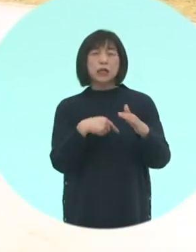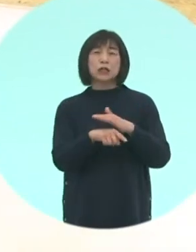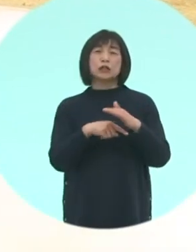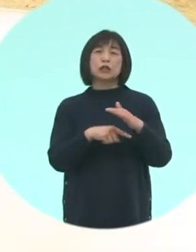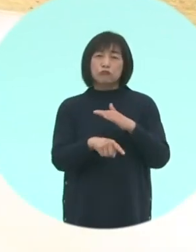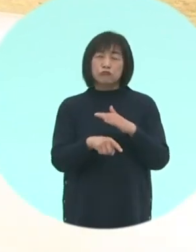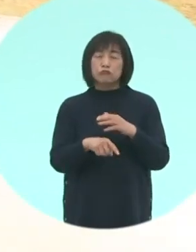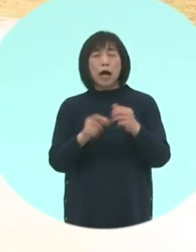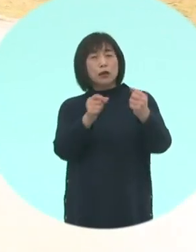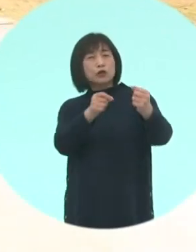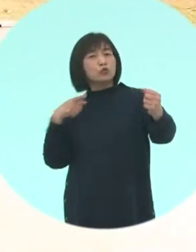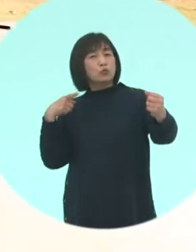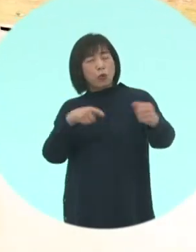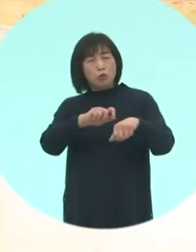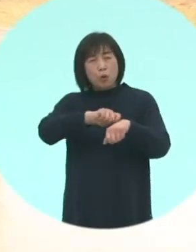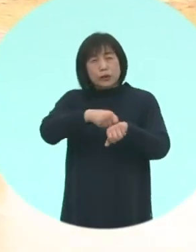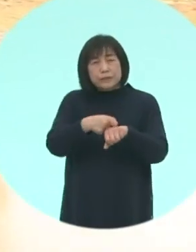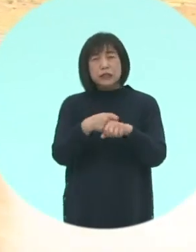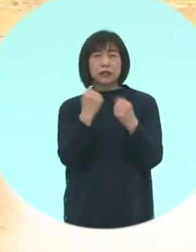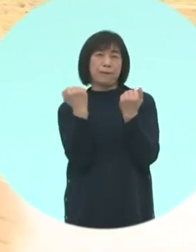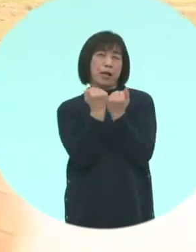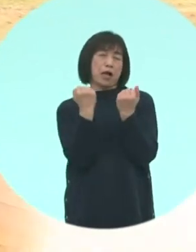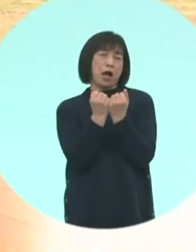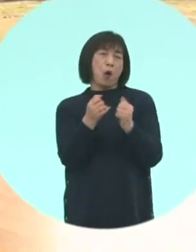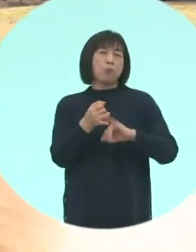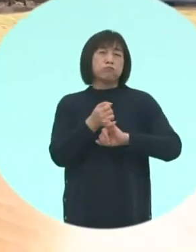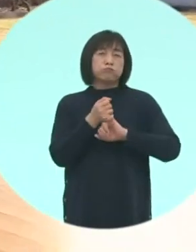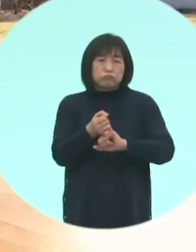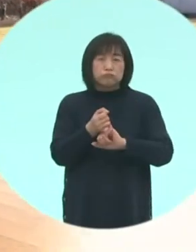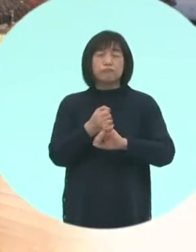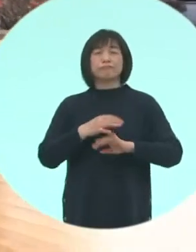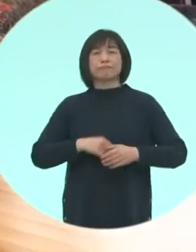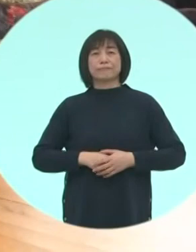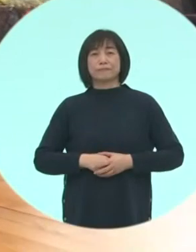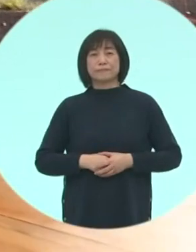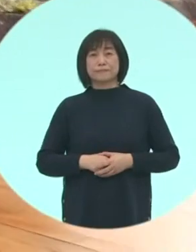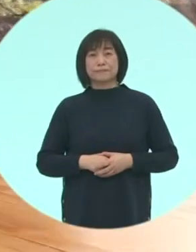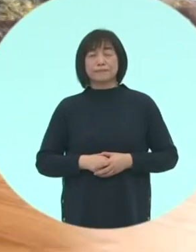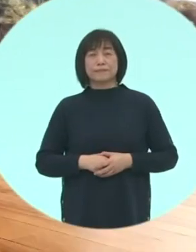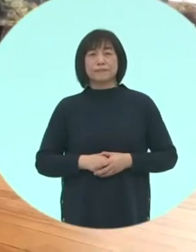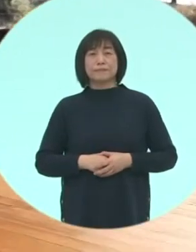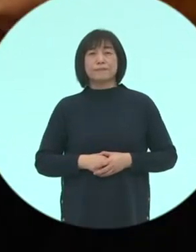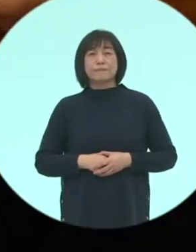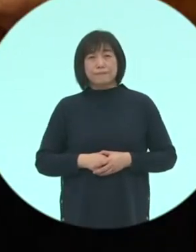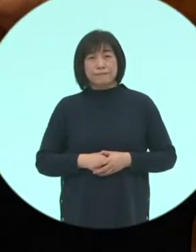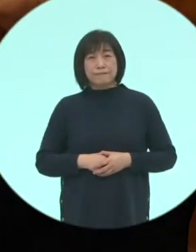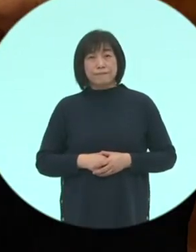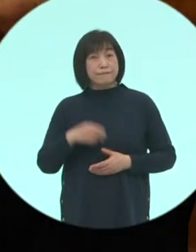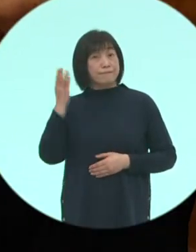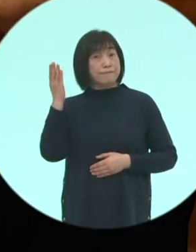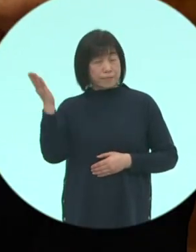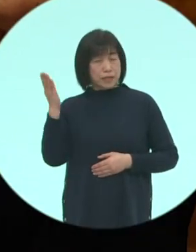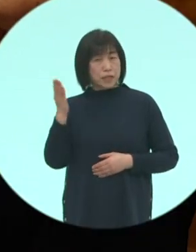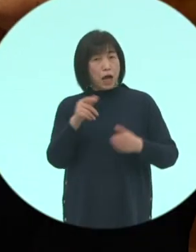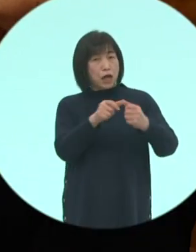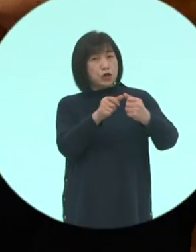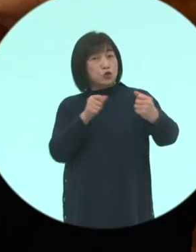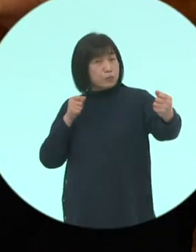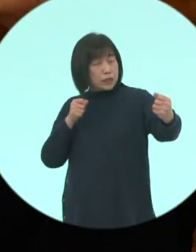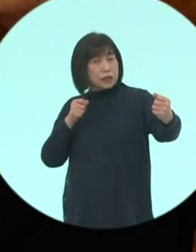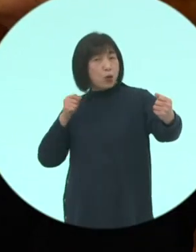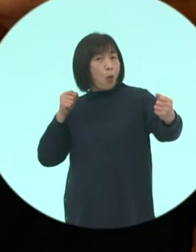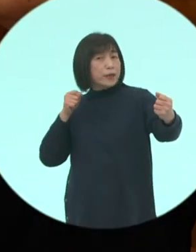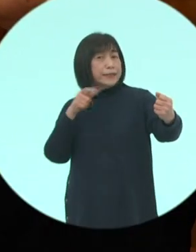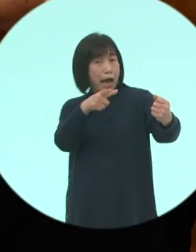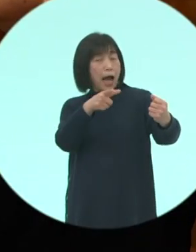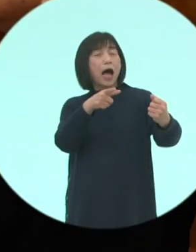格な所作を守っているからなのだそうです。 これは弓と矢の運びを図